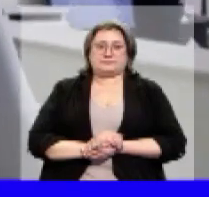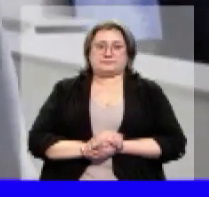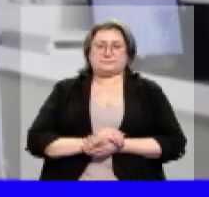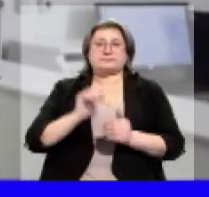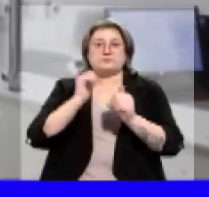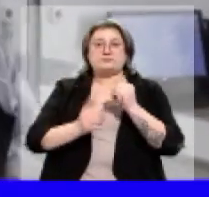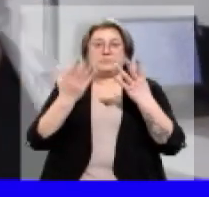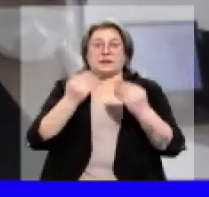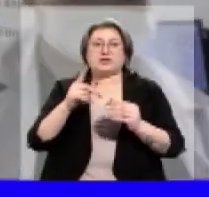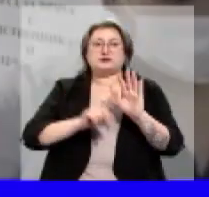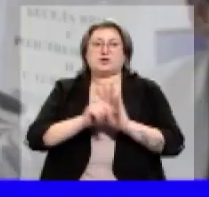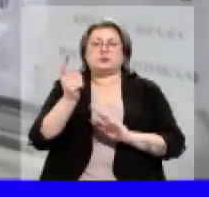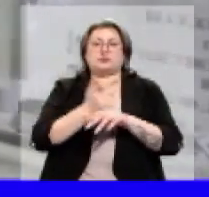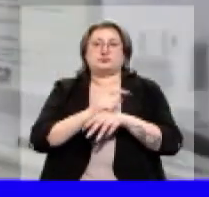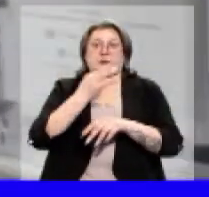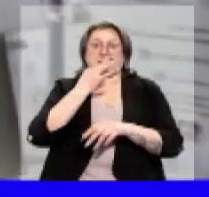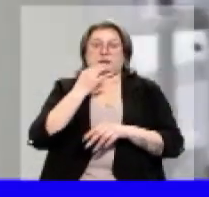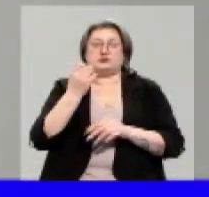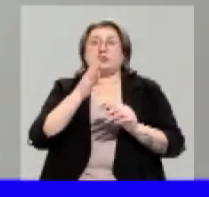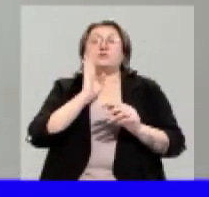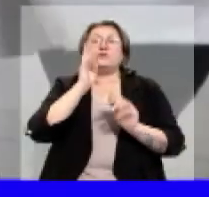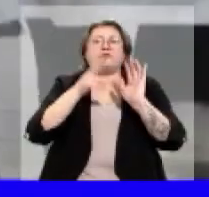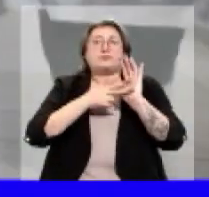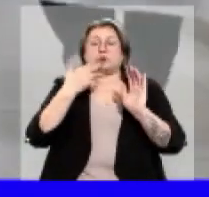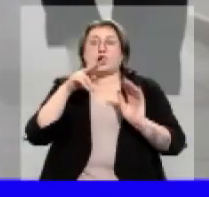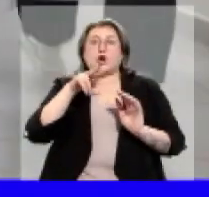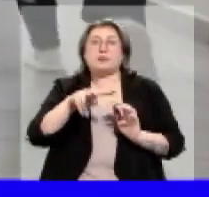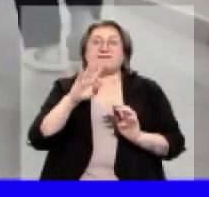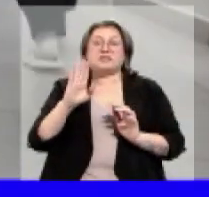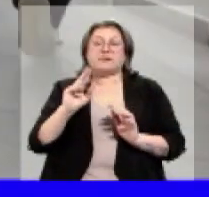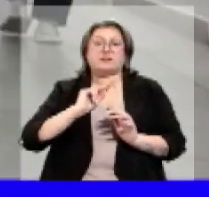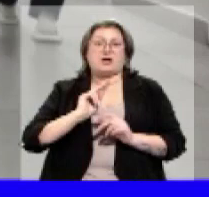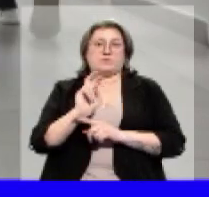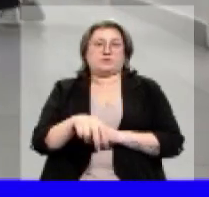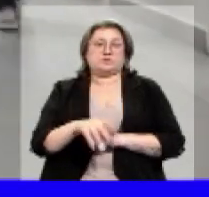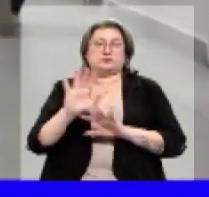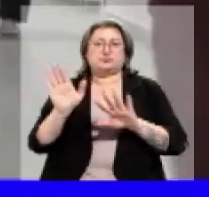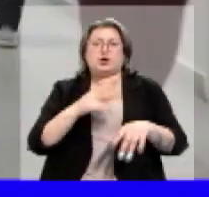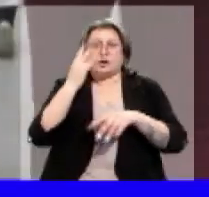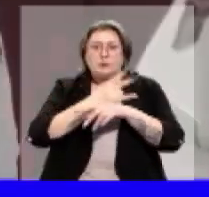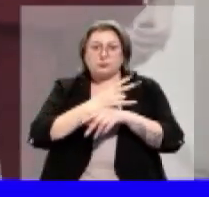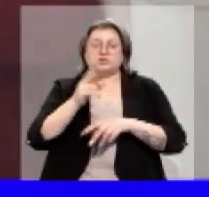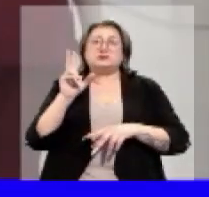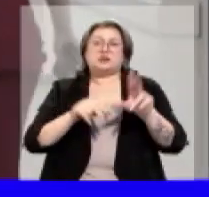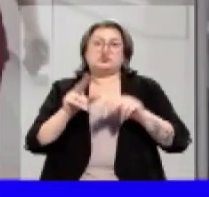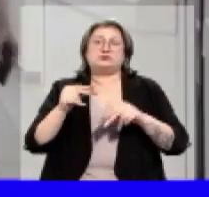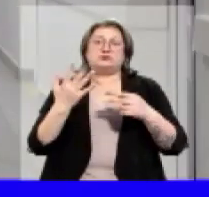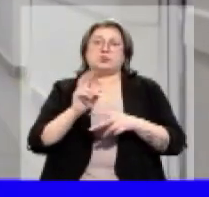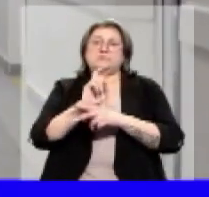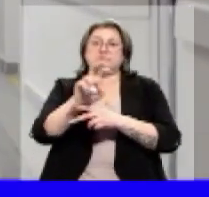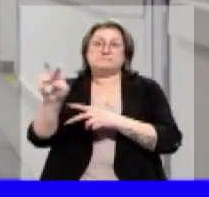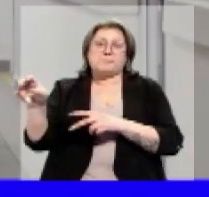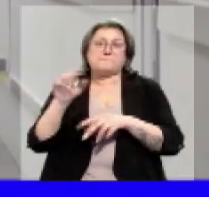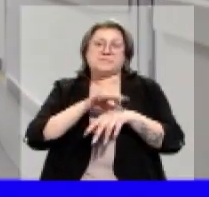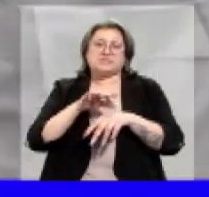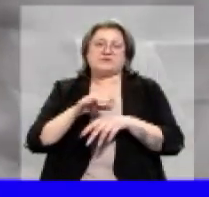Ее каждый день начинается очень рано. Еще нет и 8. Людмила Владимировна на работе. Прошла целая ночь, а значит, нужно навестить